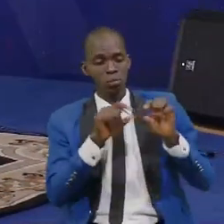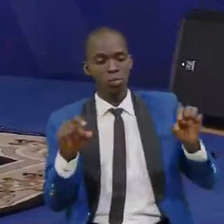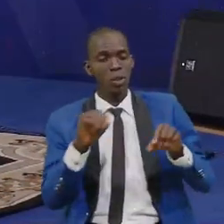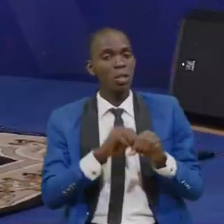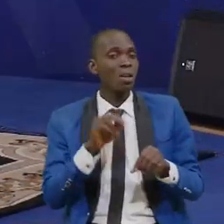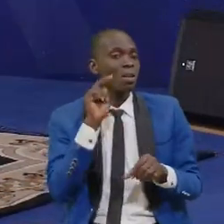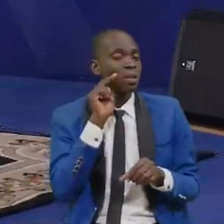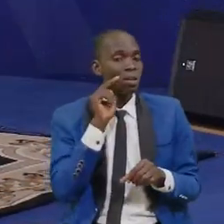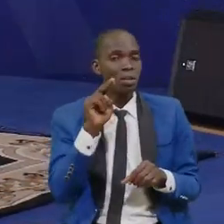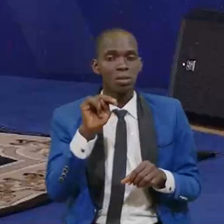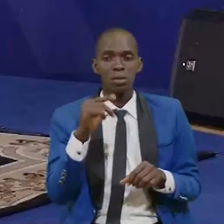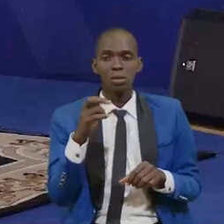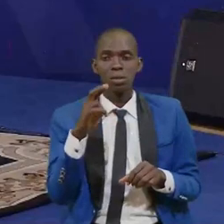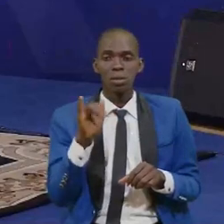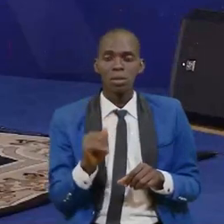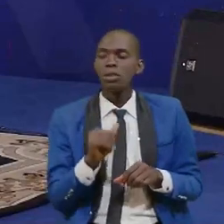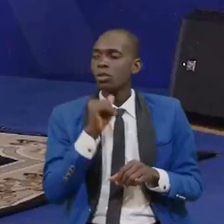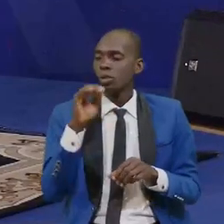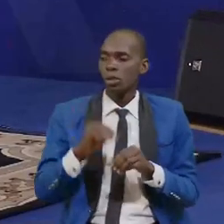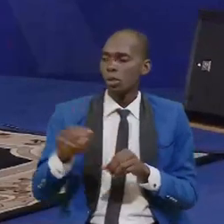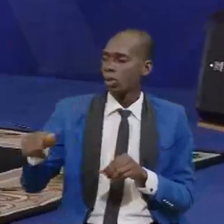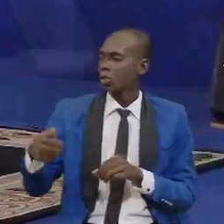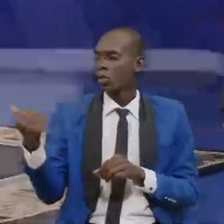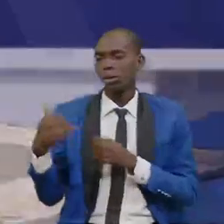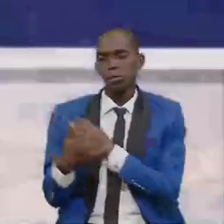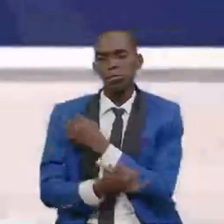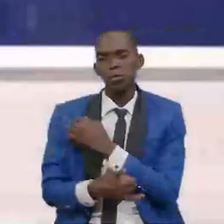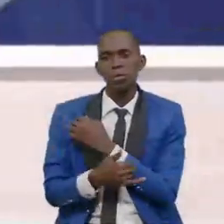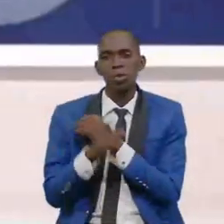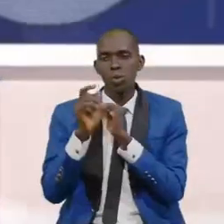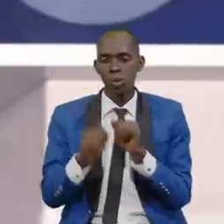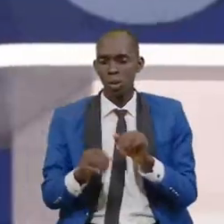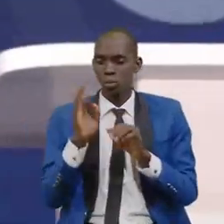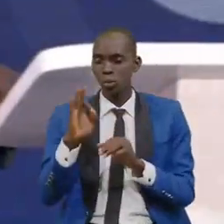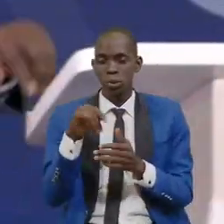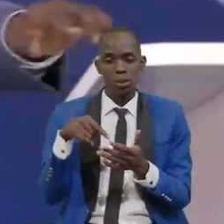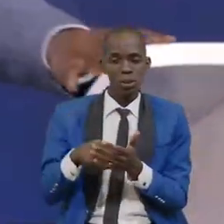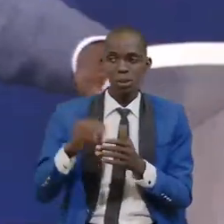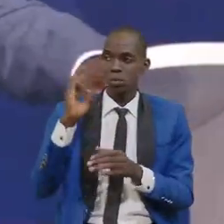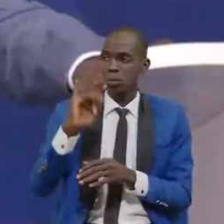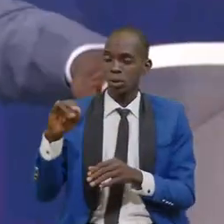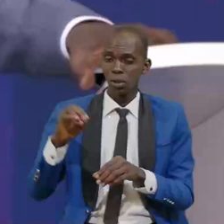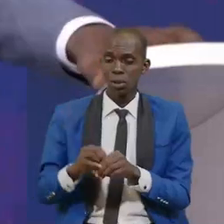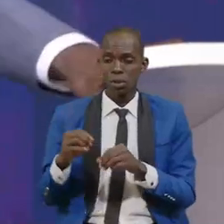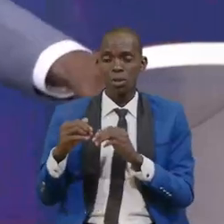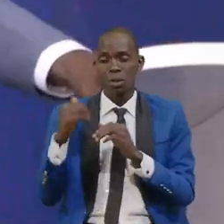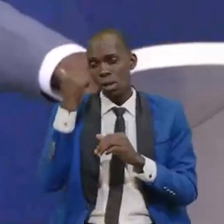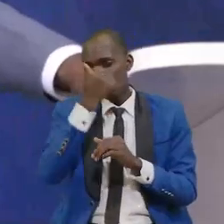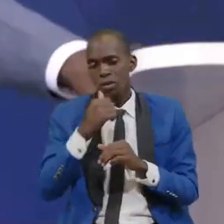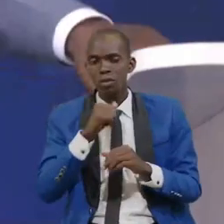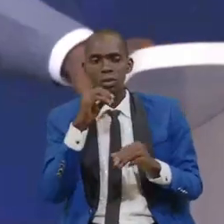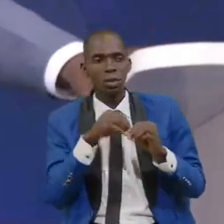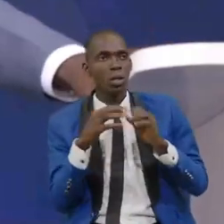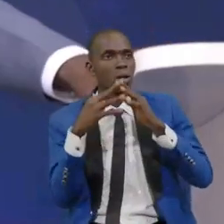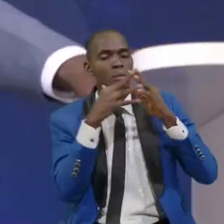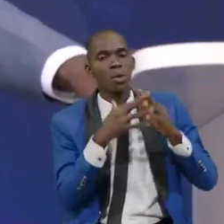pas en Sierra Leone, il n'y a rien de pareil. Tu peux prêcher ça en Afrique, mais pas en Amérique, il n'y a rien de